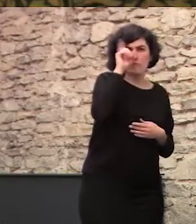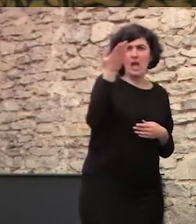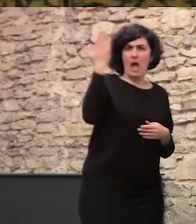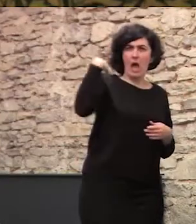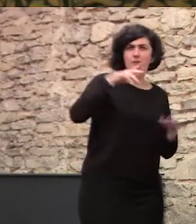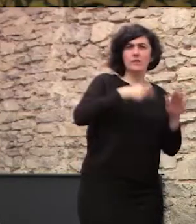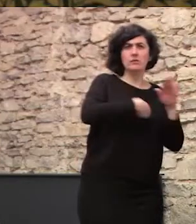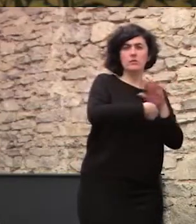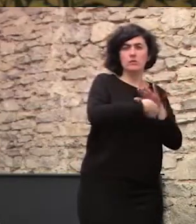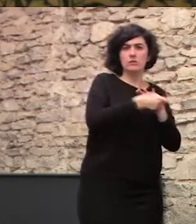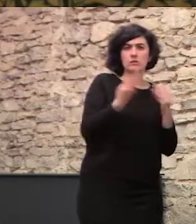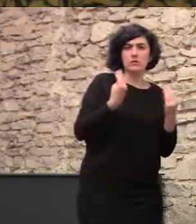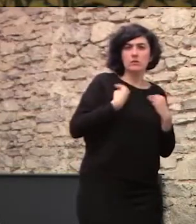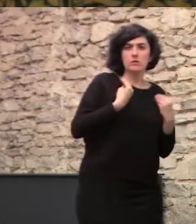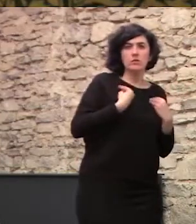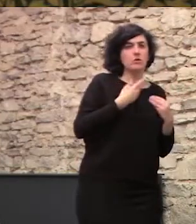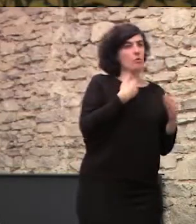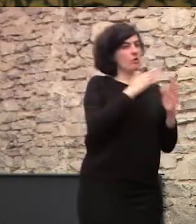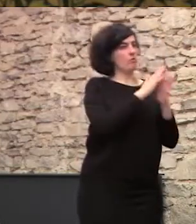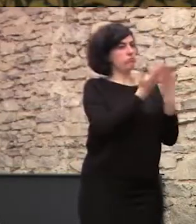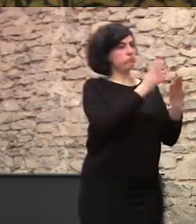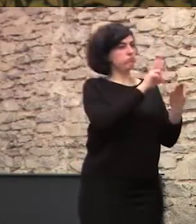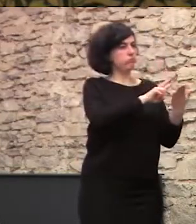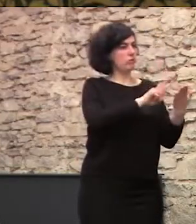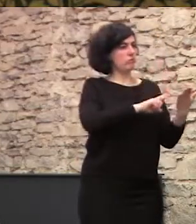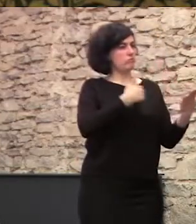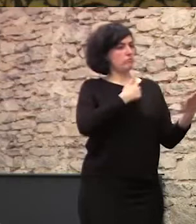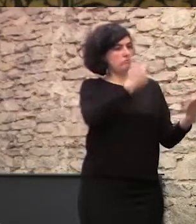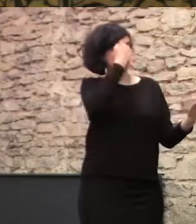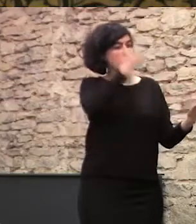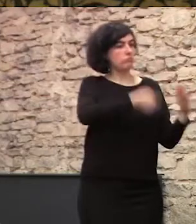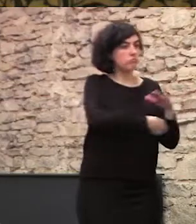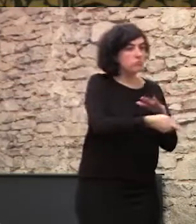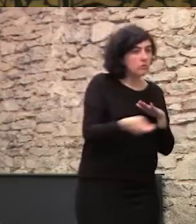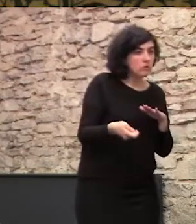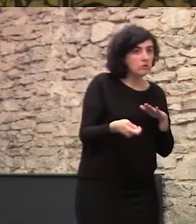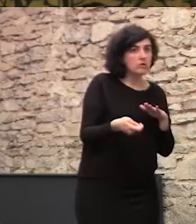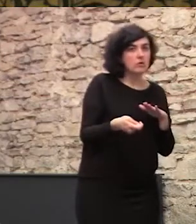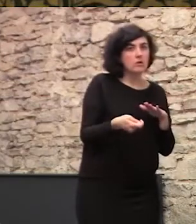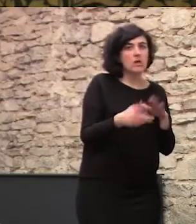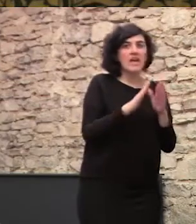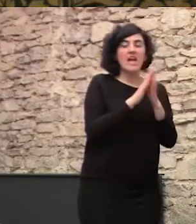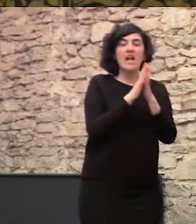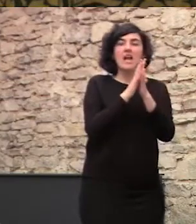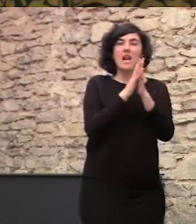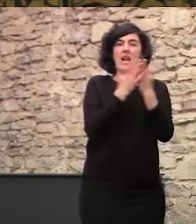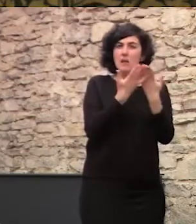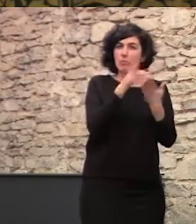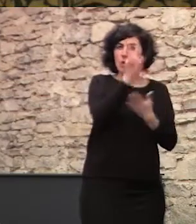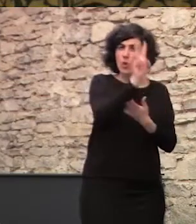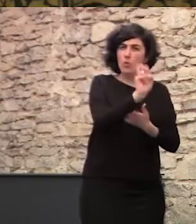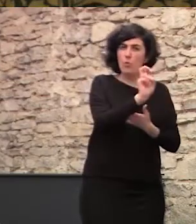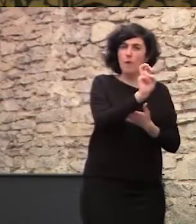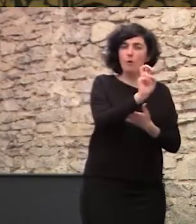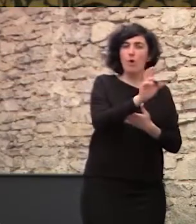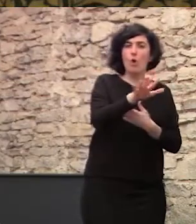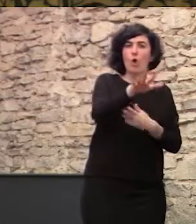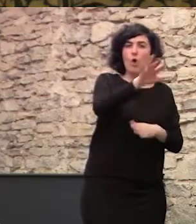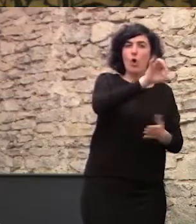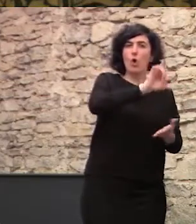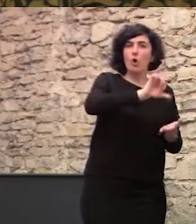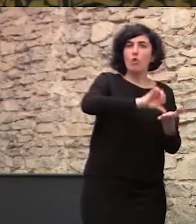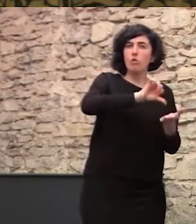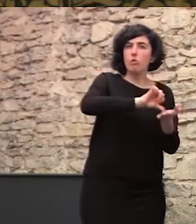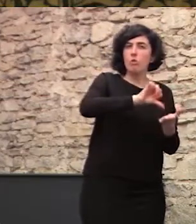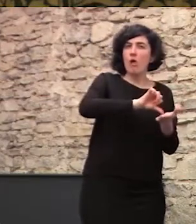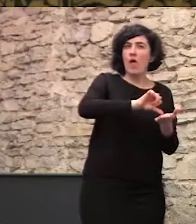erraietan Gasteiz bizi izan dut, edo irudikatu dut asko Gasteiz. Horren edatzi duzun hori burba badoz, pasiren bat konkretu, igual ez, igual nire irudipena